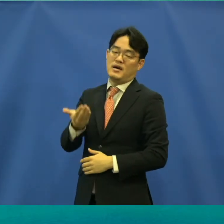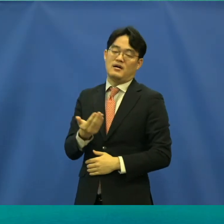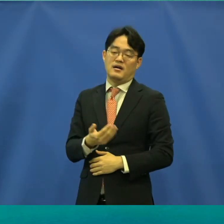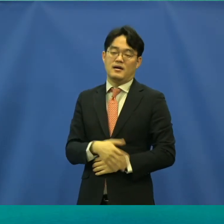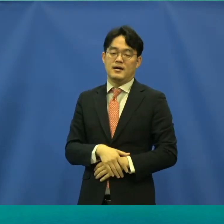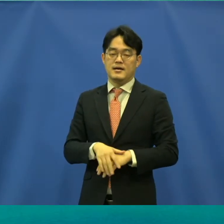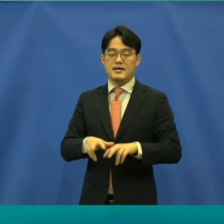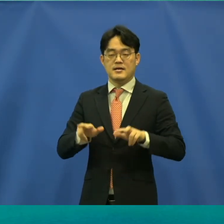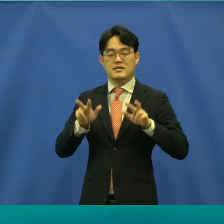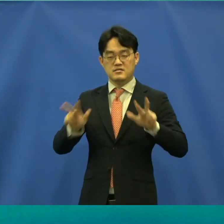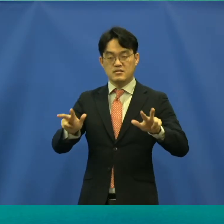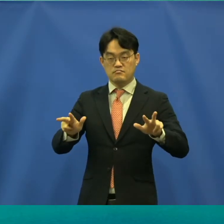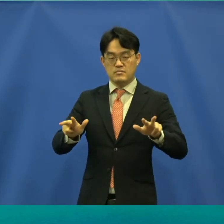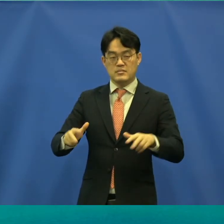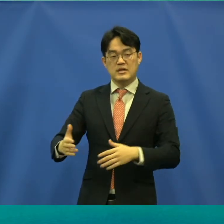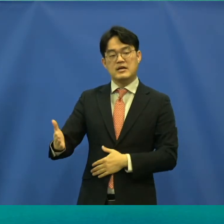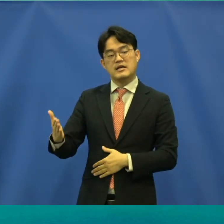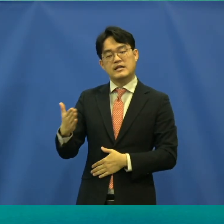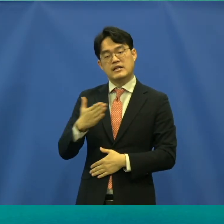말씀하신다.